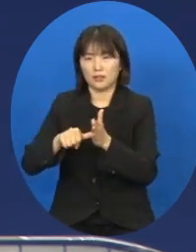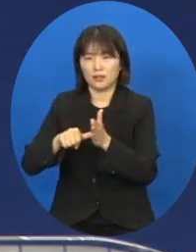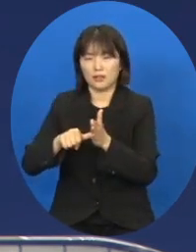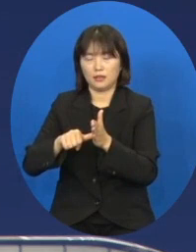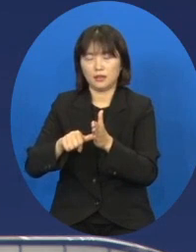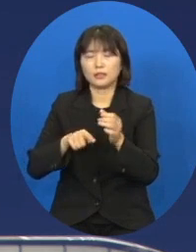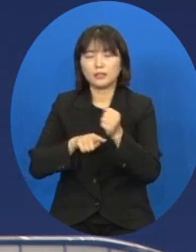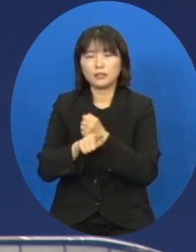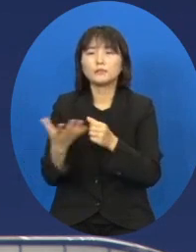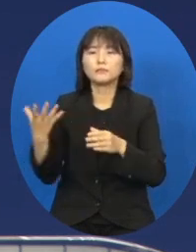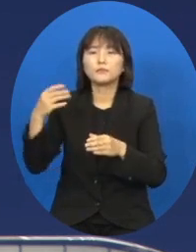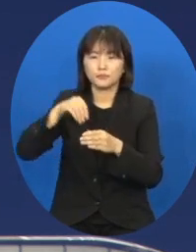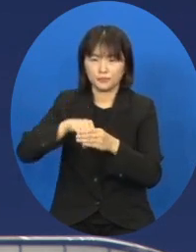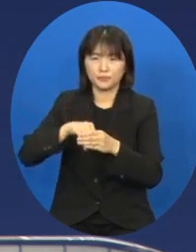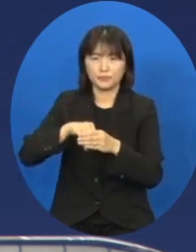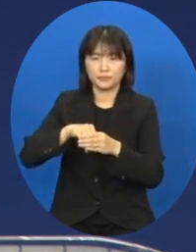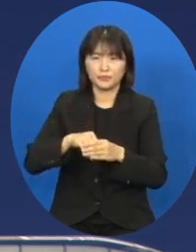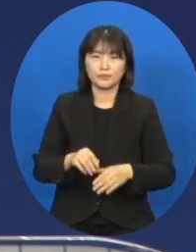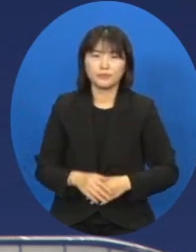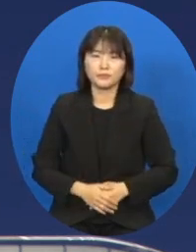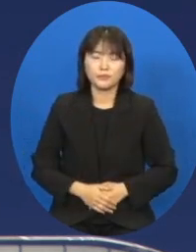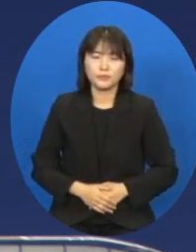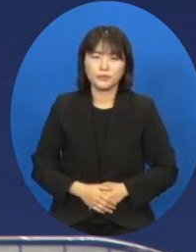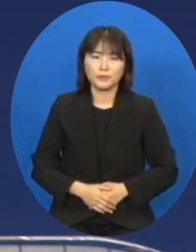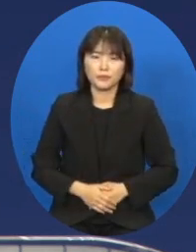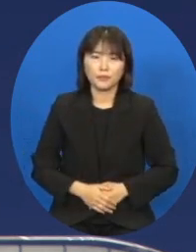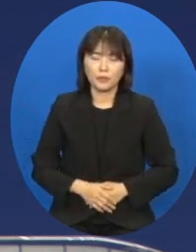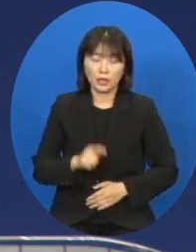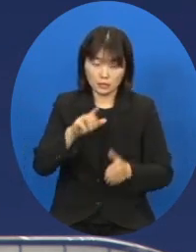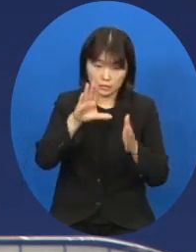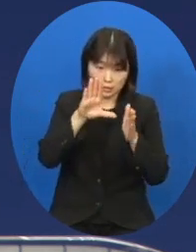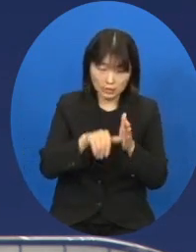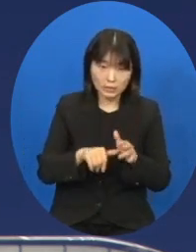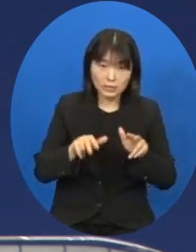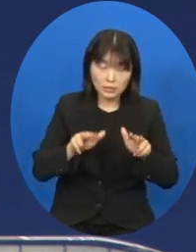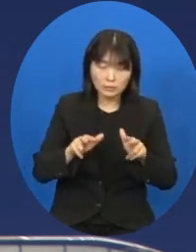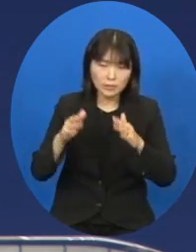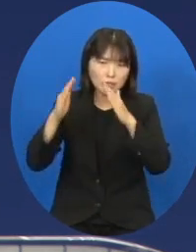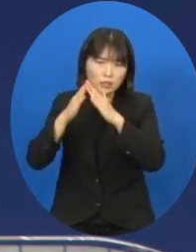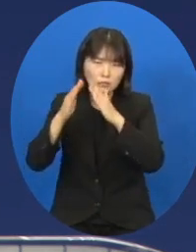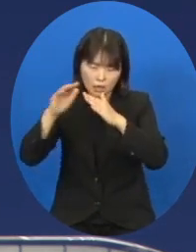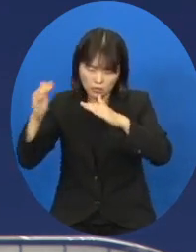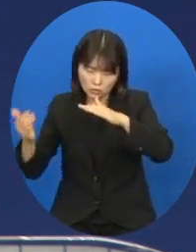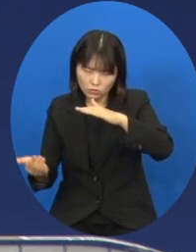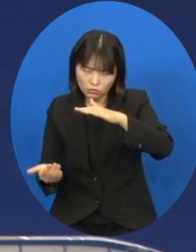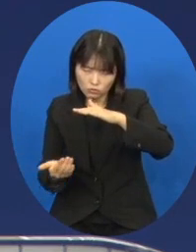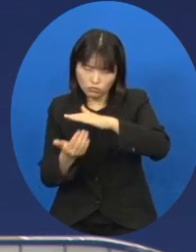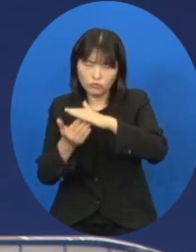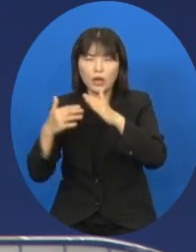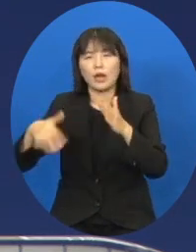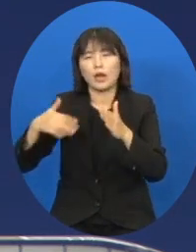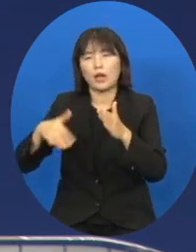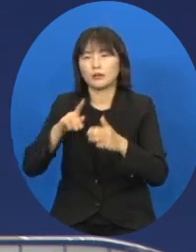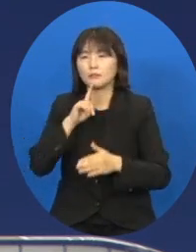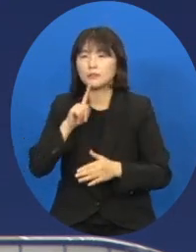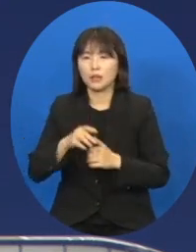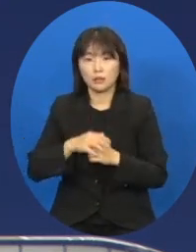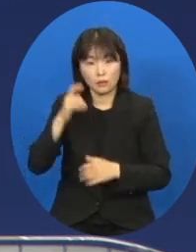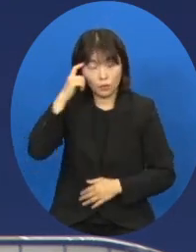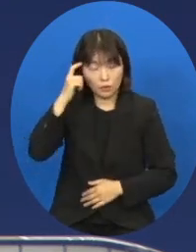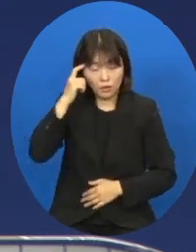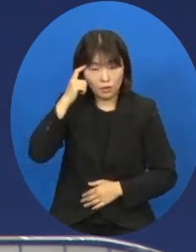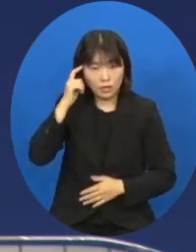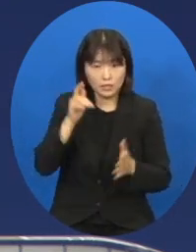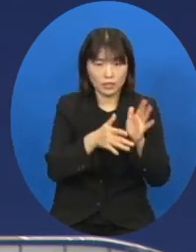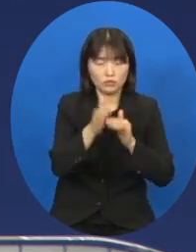그런 의미입니다. 그러니까 그런 때가 지금 이 집에서는 이루어져 있지 않다는 거예요. 왜 그렇지요?